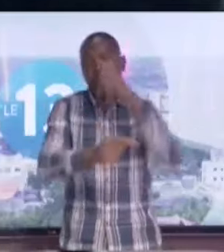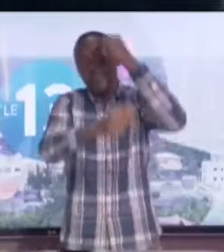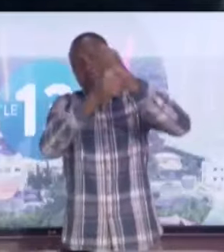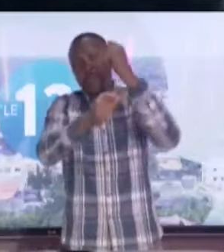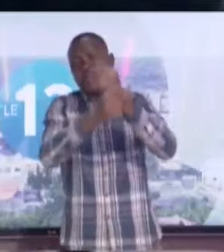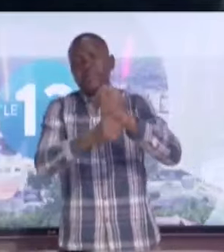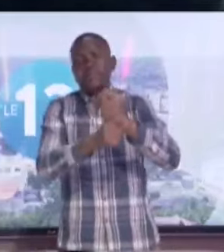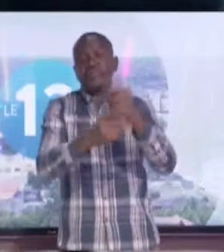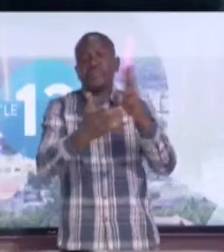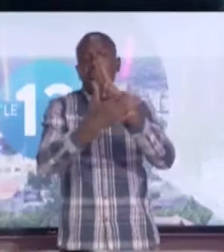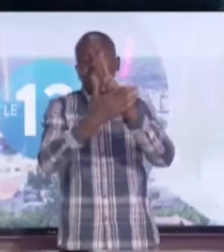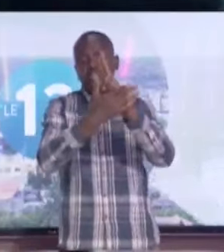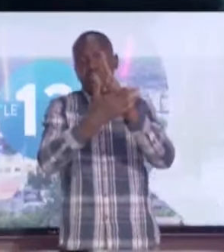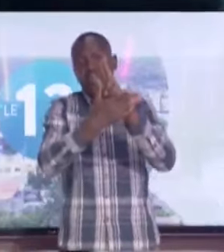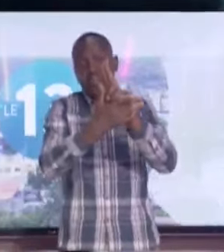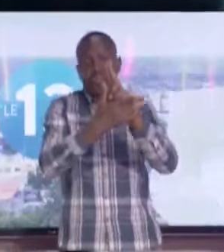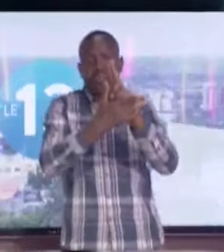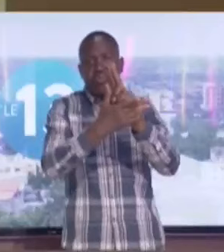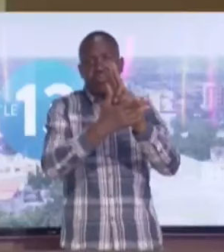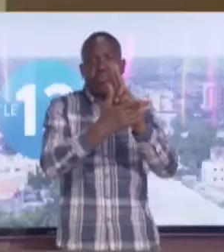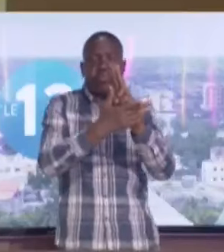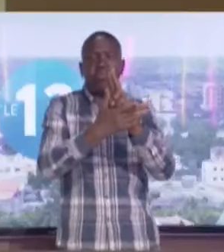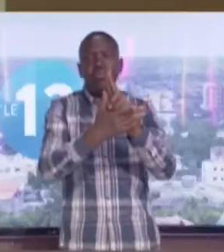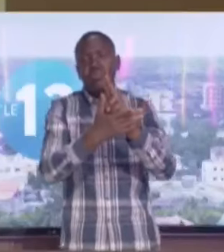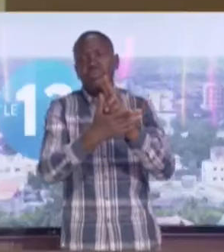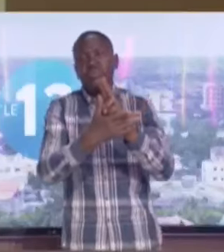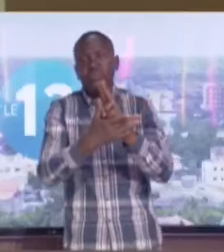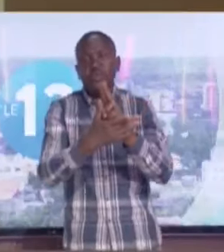Issoufou Kabore et Moussaki.